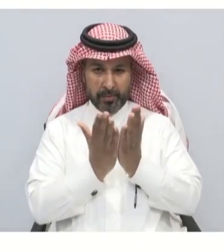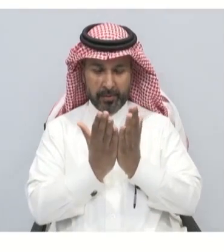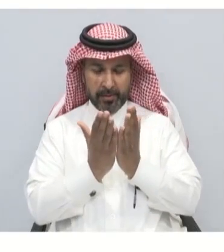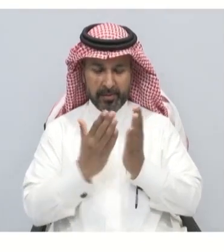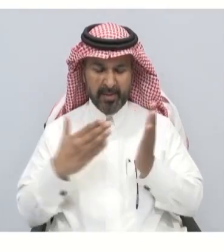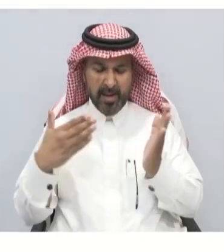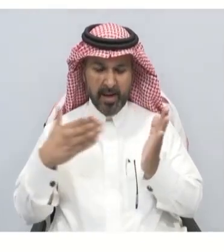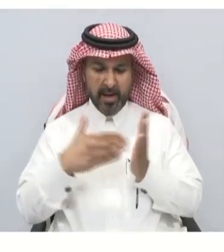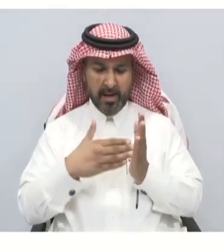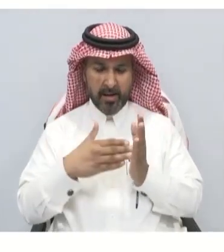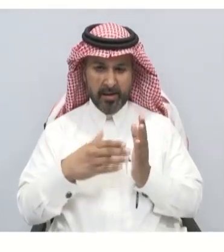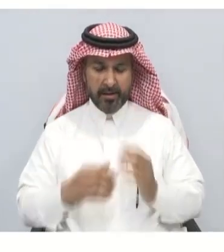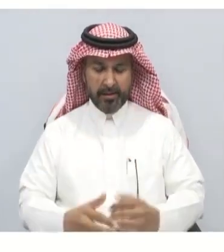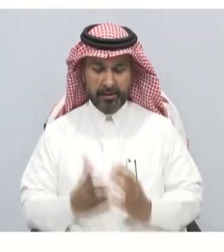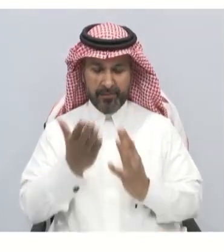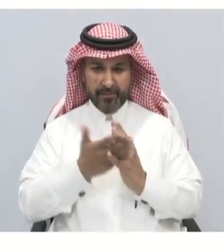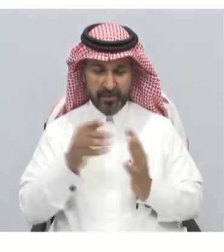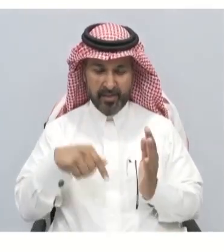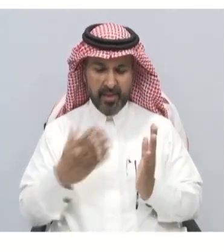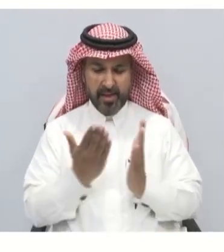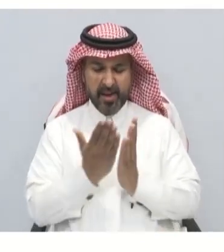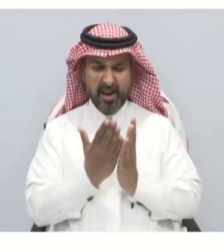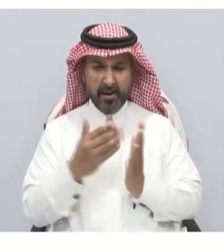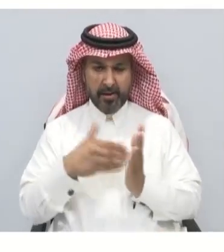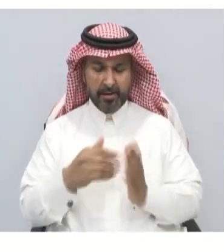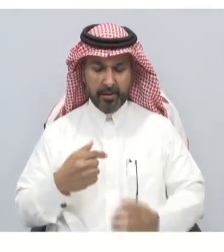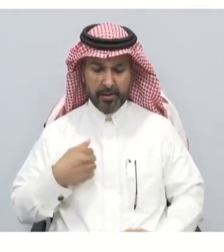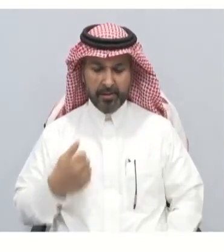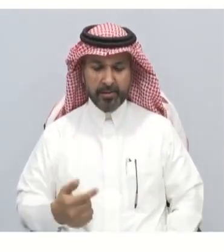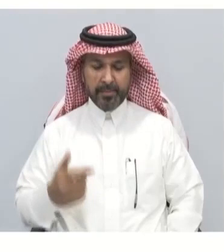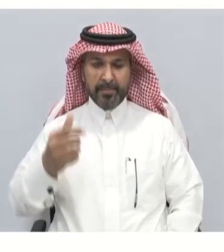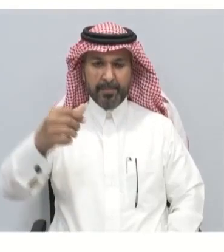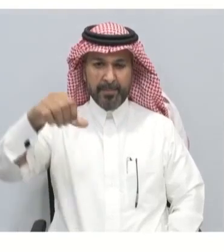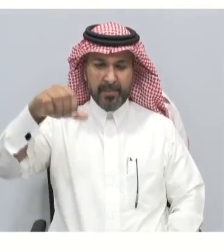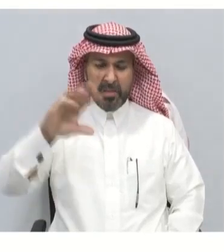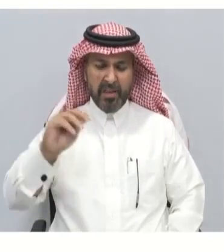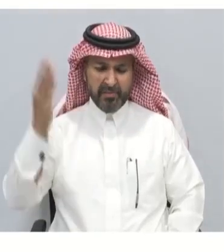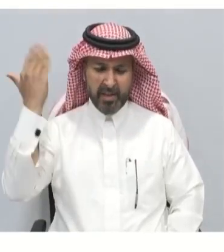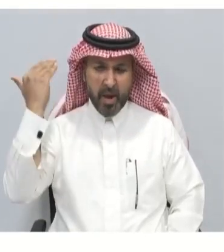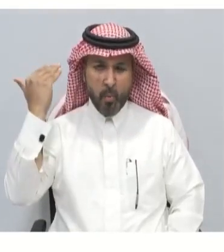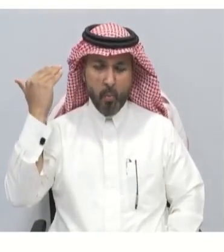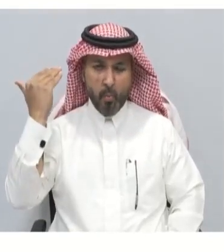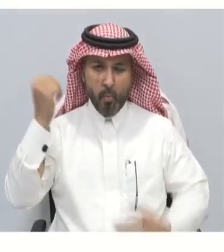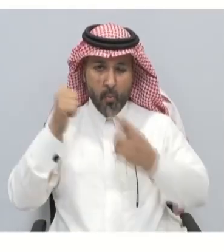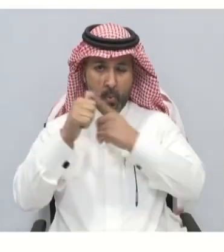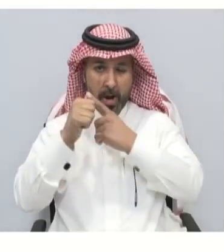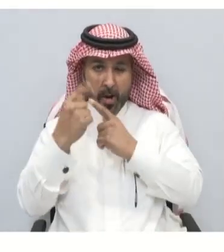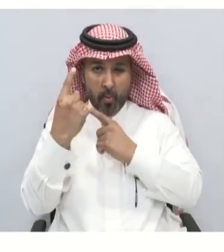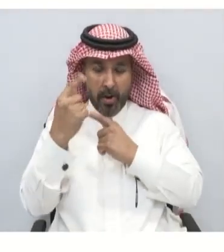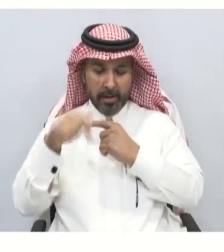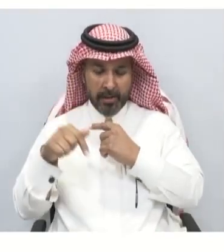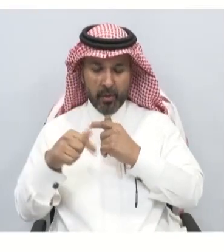هذا الفصل وهو استراتيجيه حل المساله انشاء نموذج الجزء